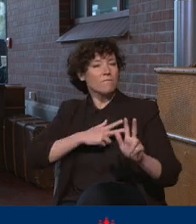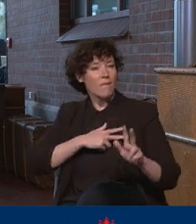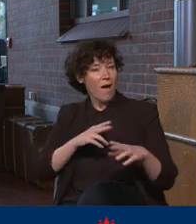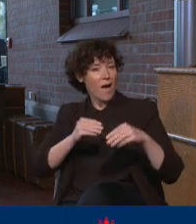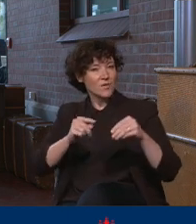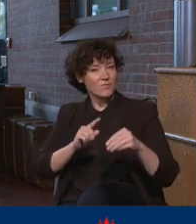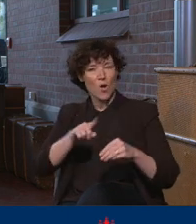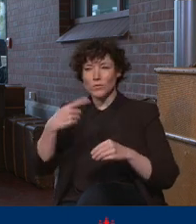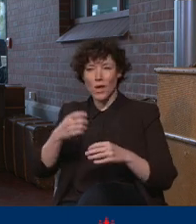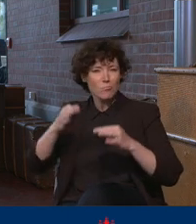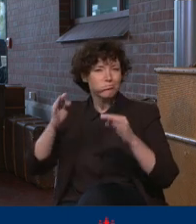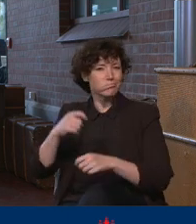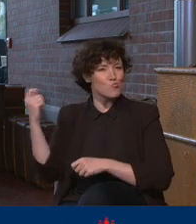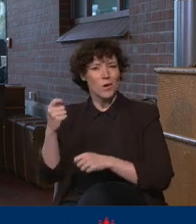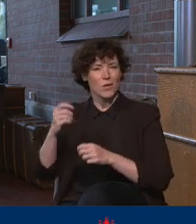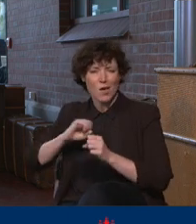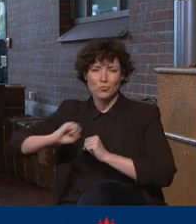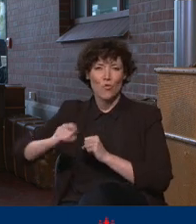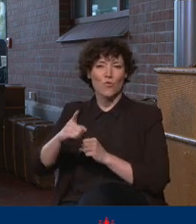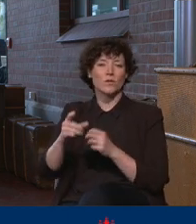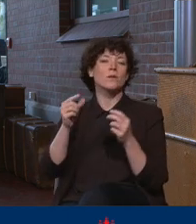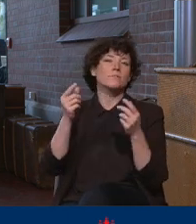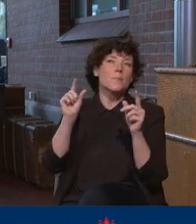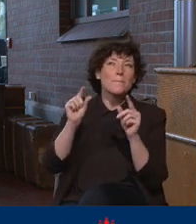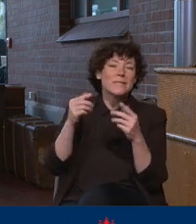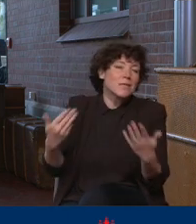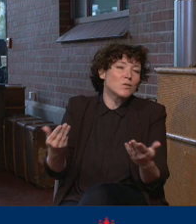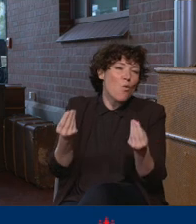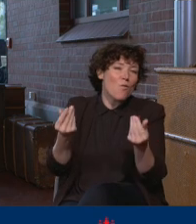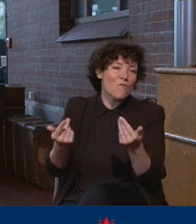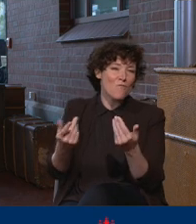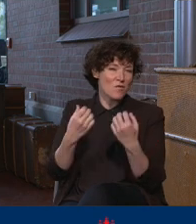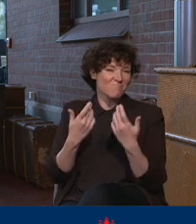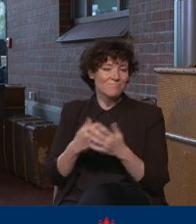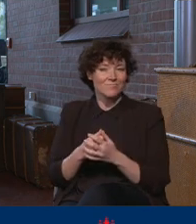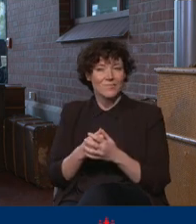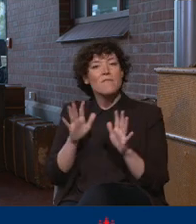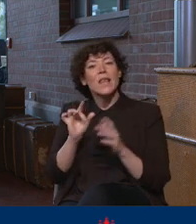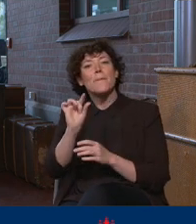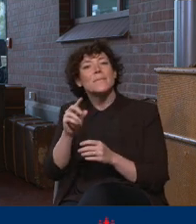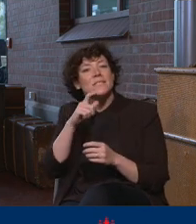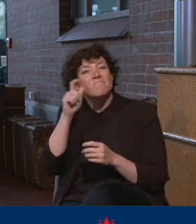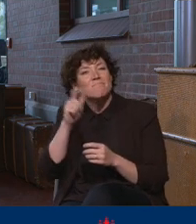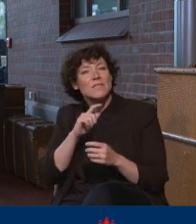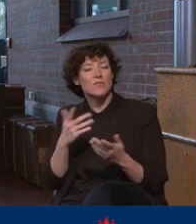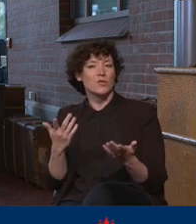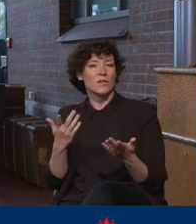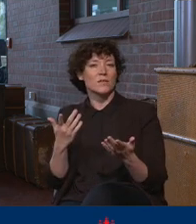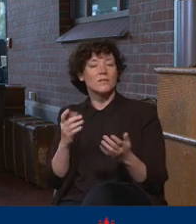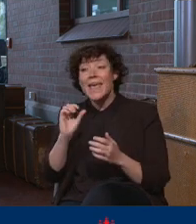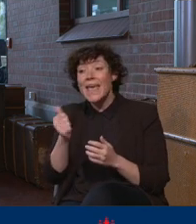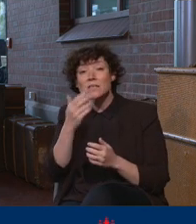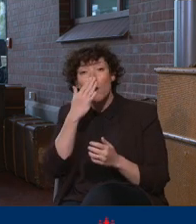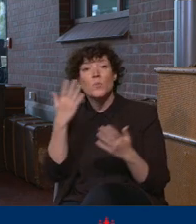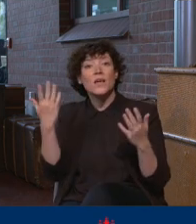bisschen der tenor ja also ich glaube vielleicht ist das ein bisschen missverständlich damit wir suchen versuchen ja erstmal diese sehr